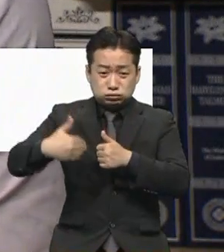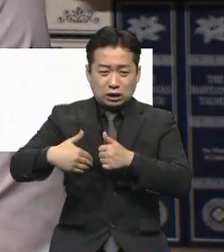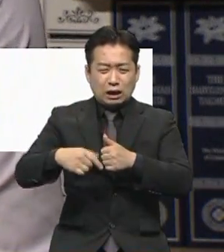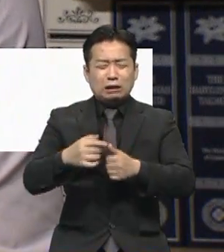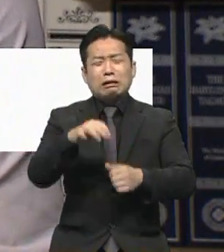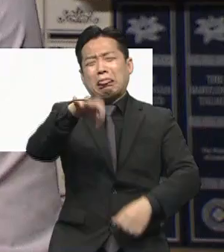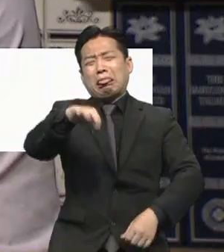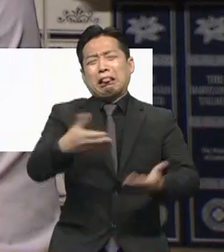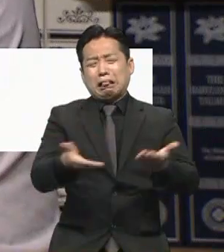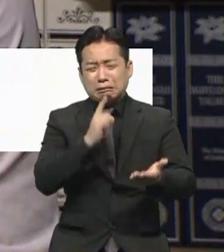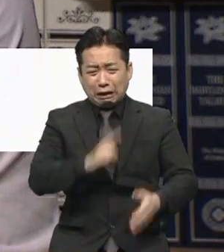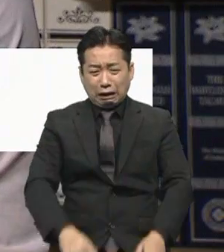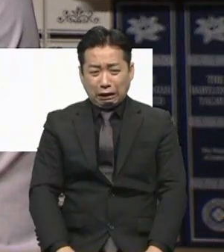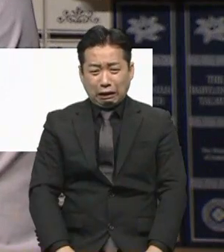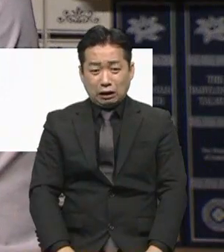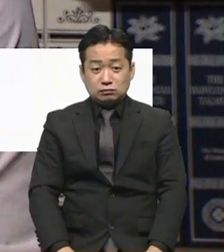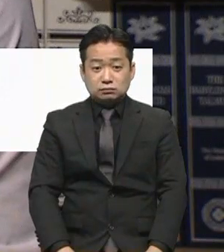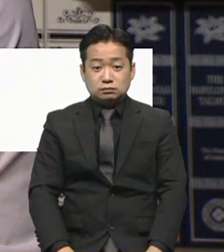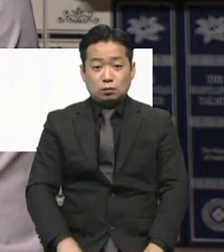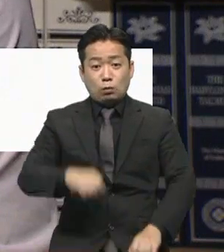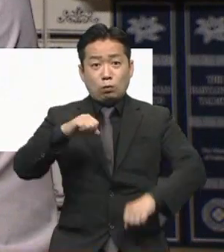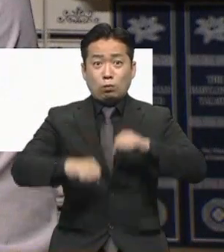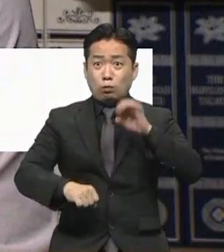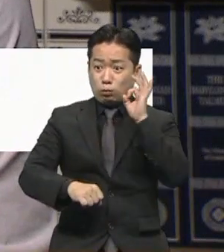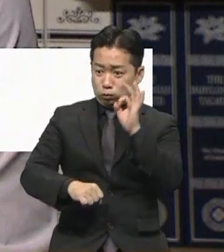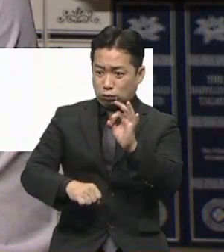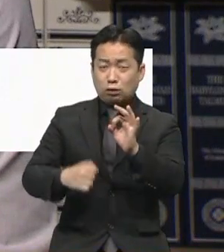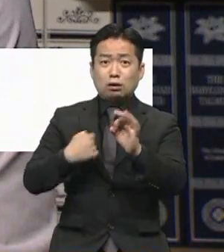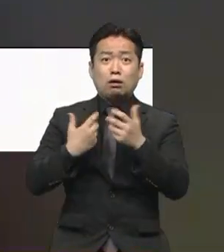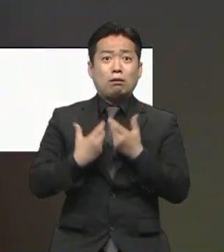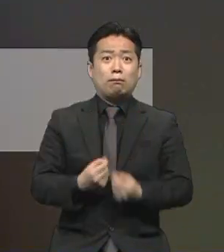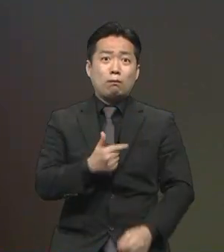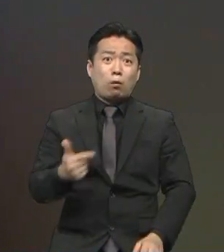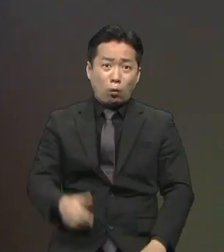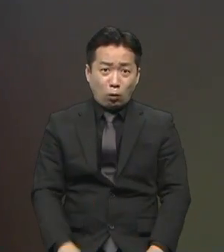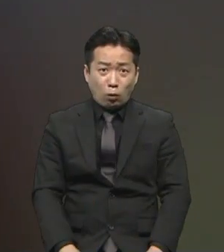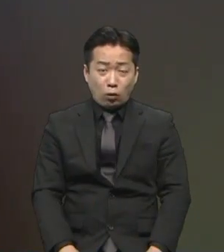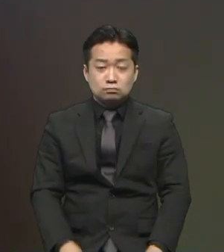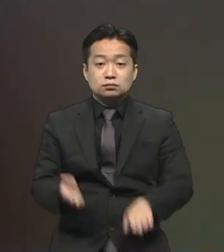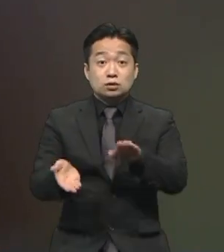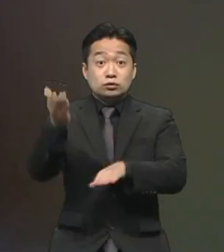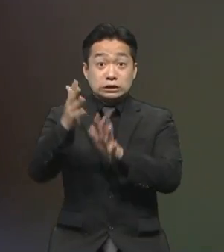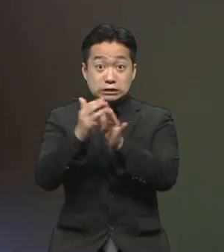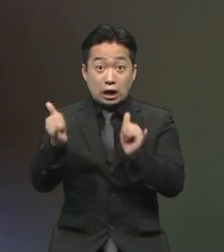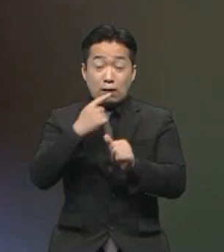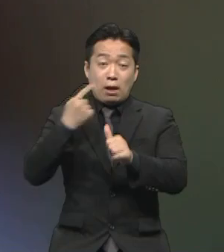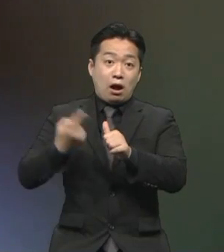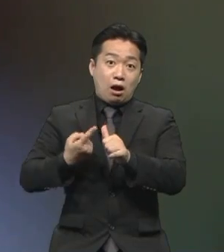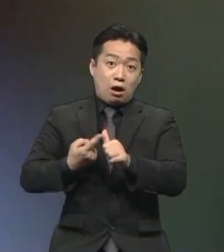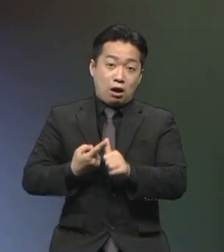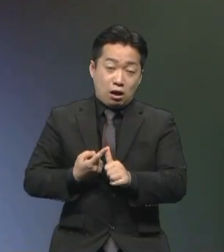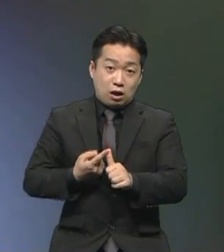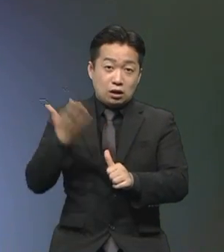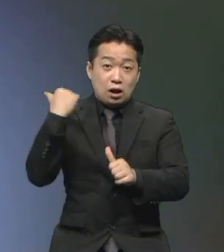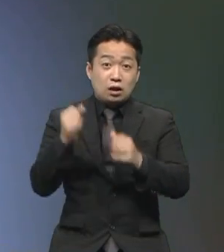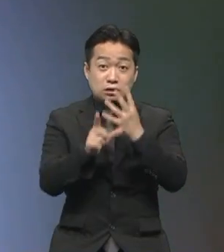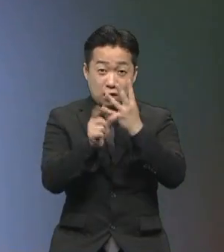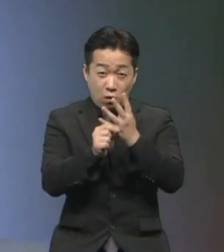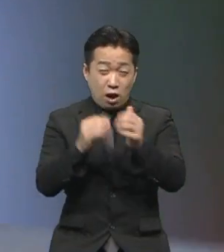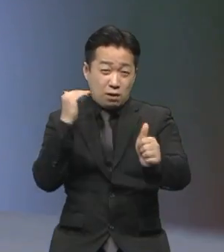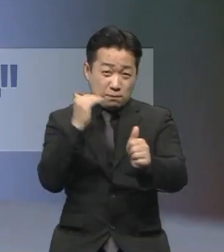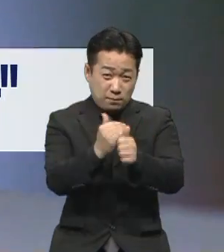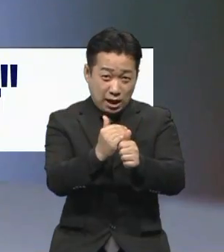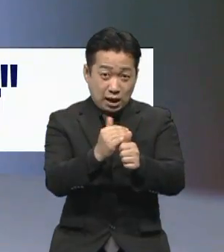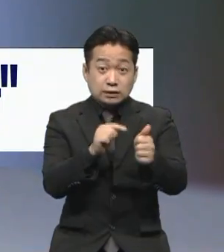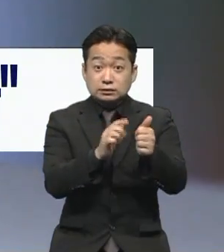써봐라 작가나 가슴을 방향 정하고 솔로 앞장 상사로부터 폭언을 됐다 지난 4월 해고 까지